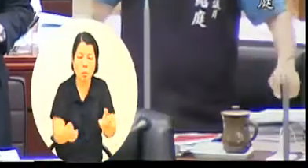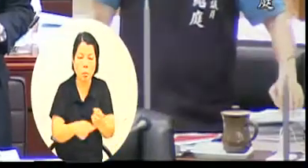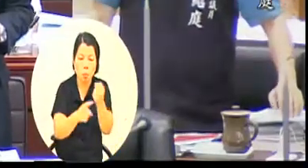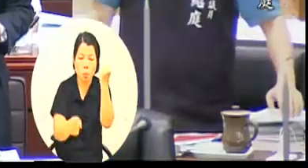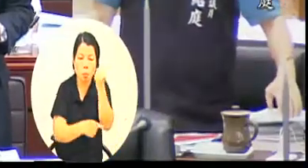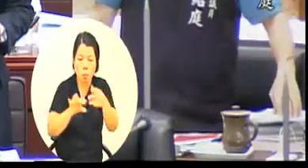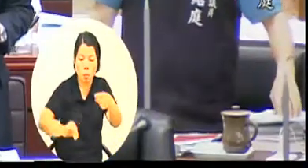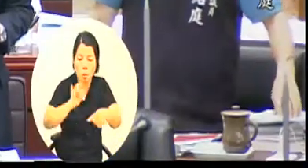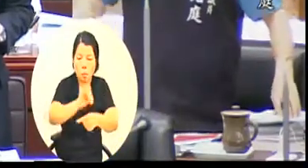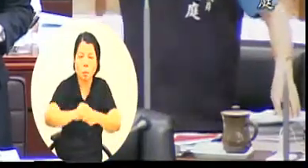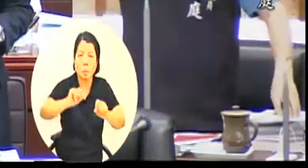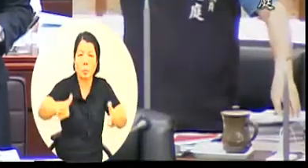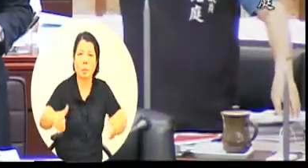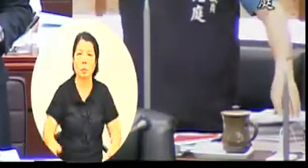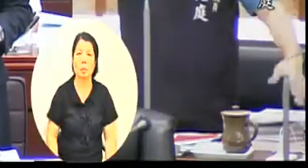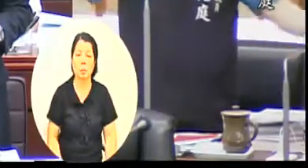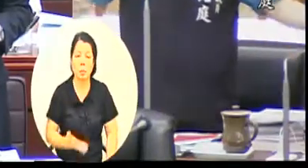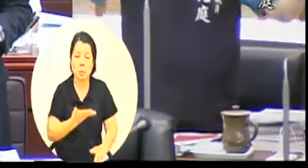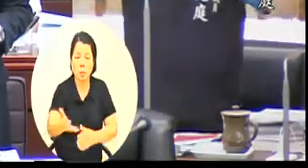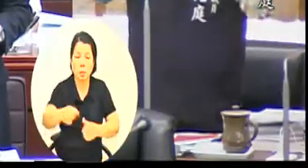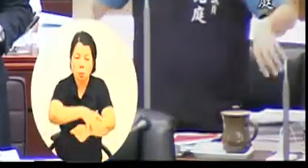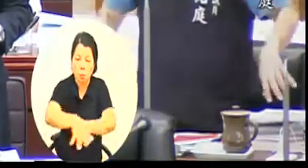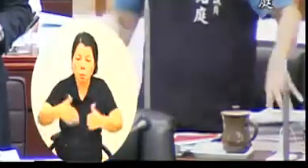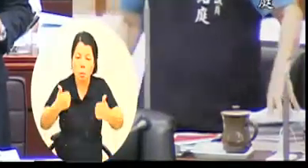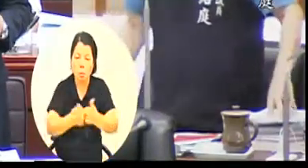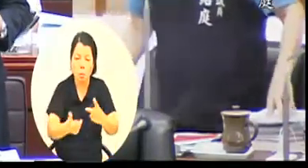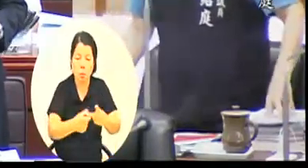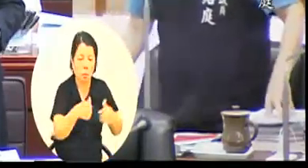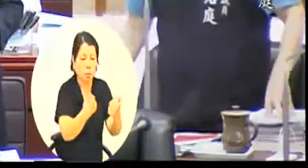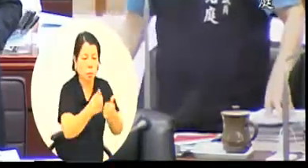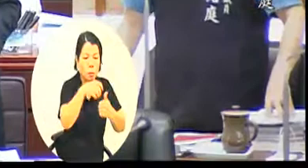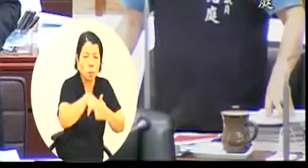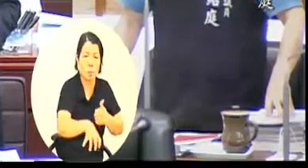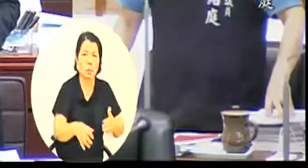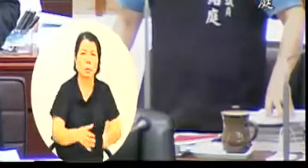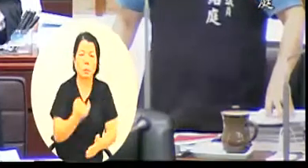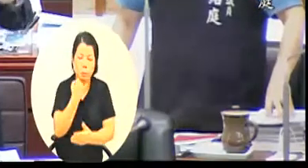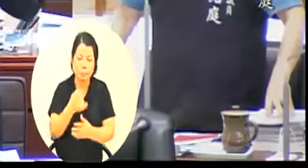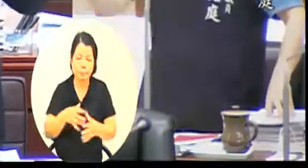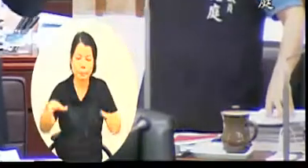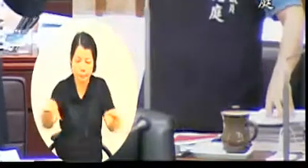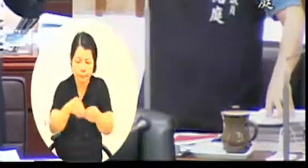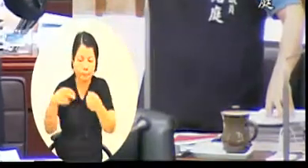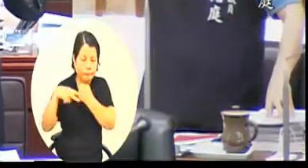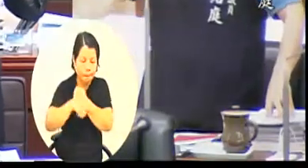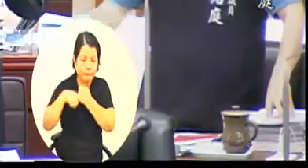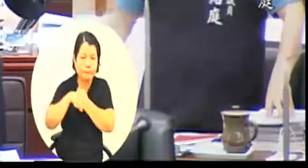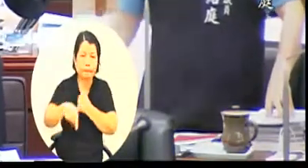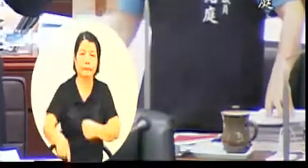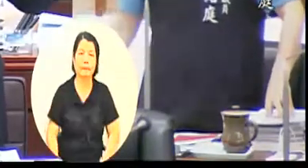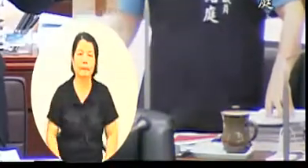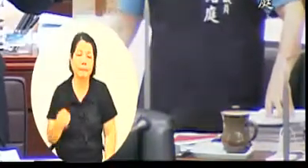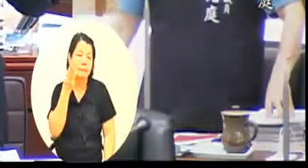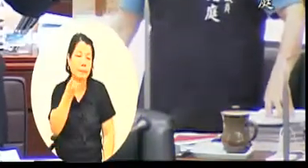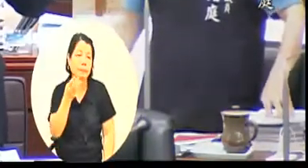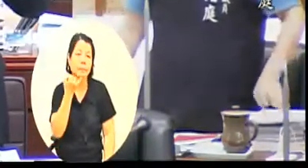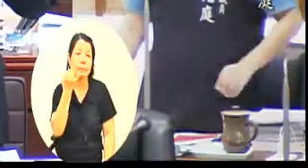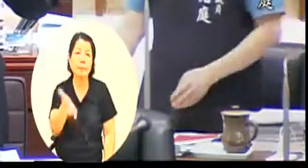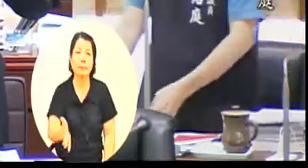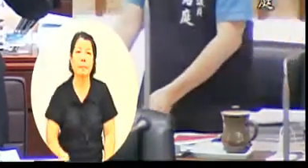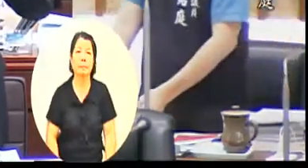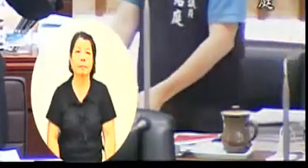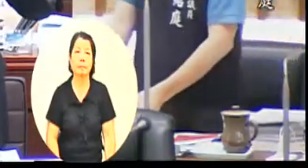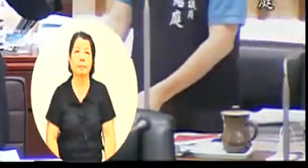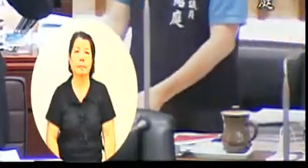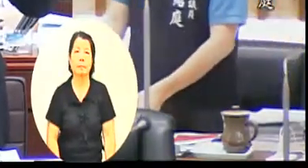让来至少让委员会或者让议会大家来做一个，可以做一个讨论。 我想、 先跟你三个月可以吗？ 我想这个三